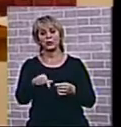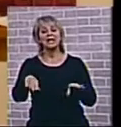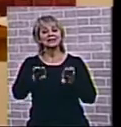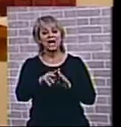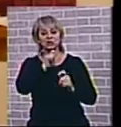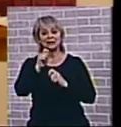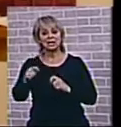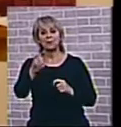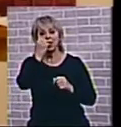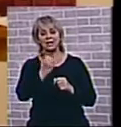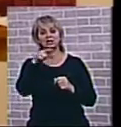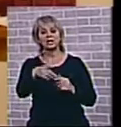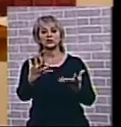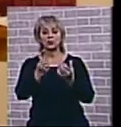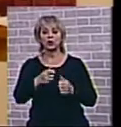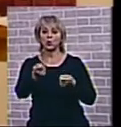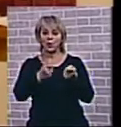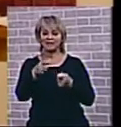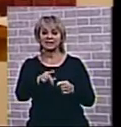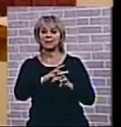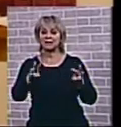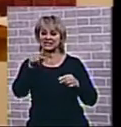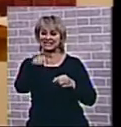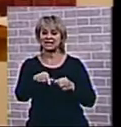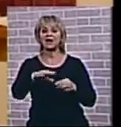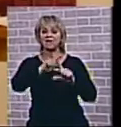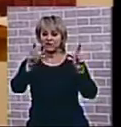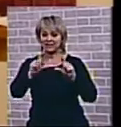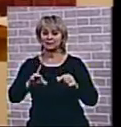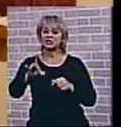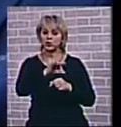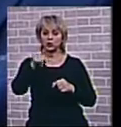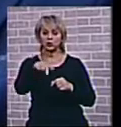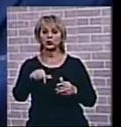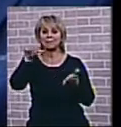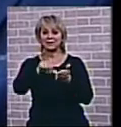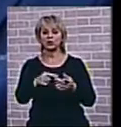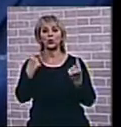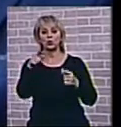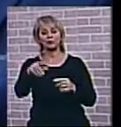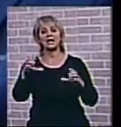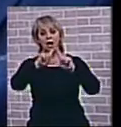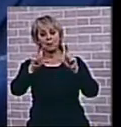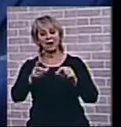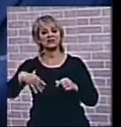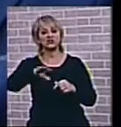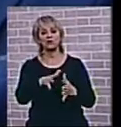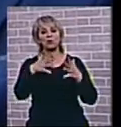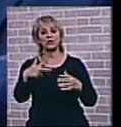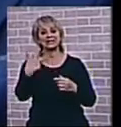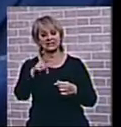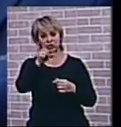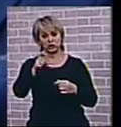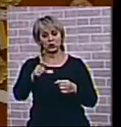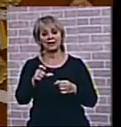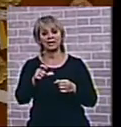Также награды и благодарности получили руководители министерств и ведомств региона, представители крупных компаний. Всего более 3